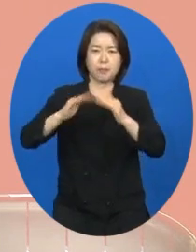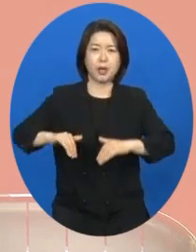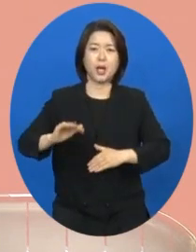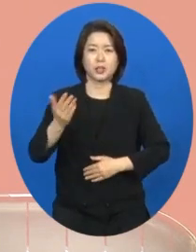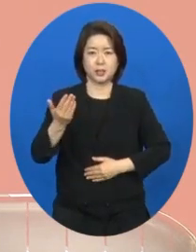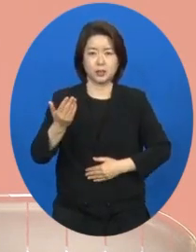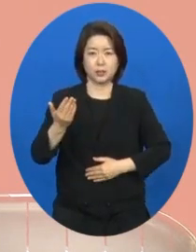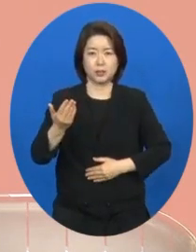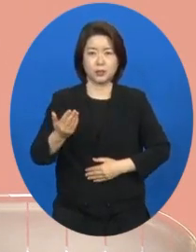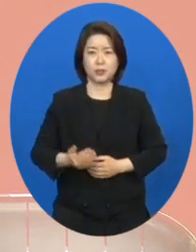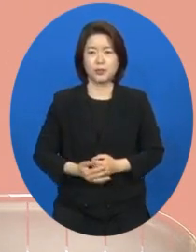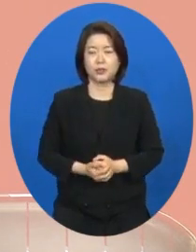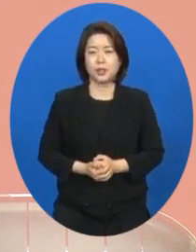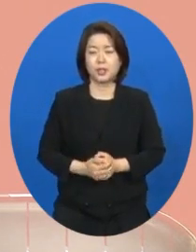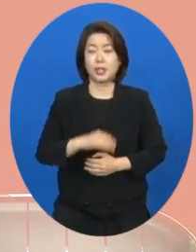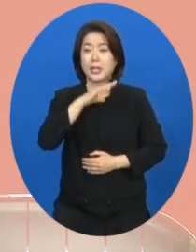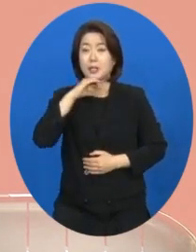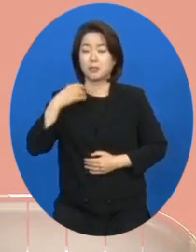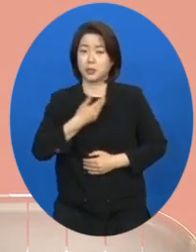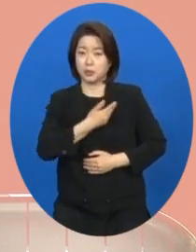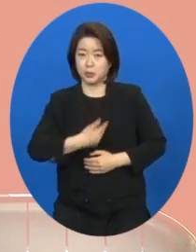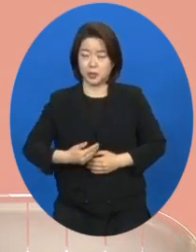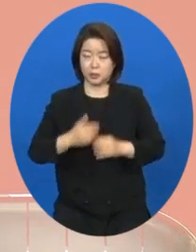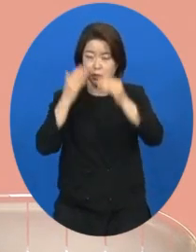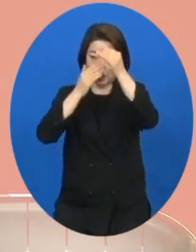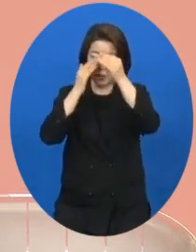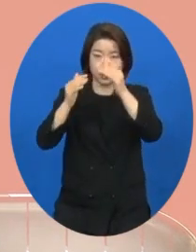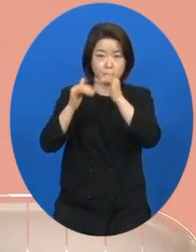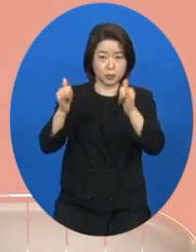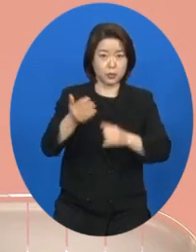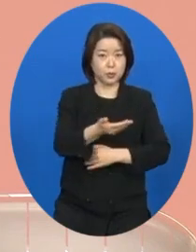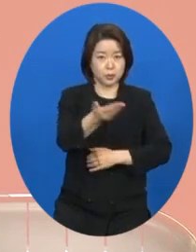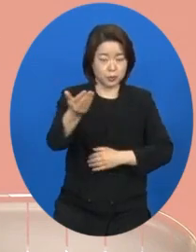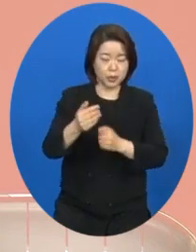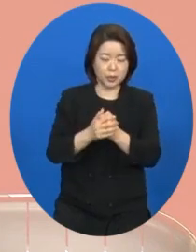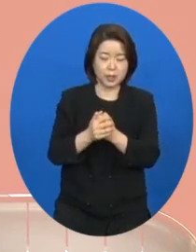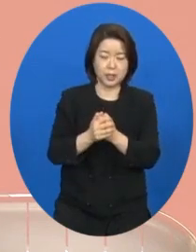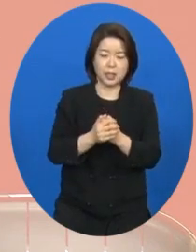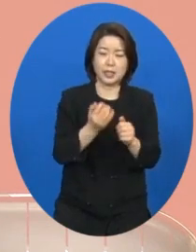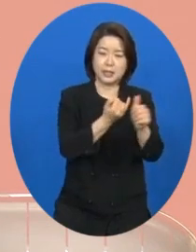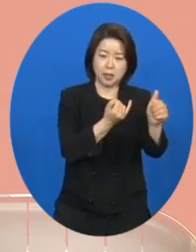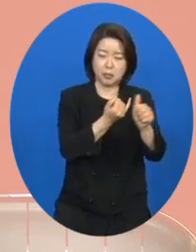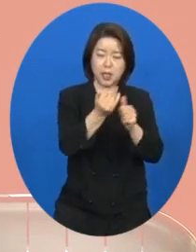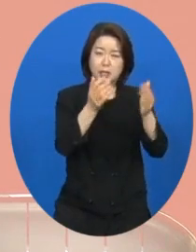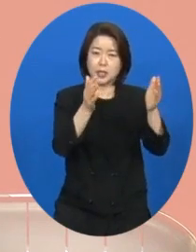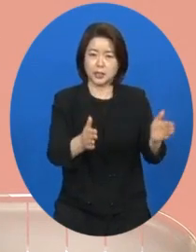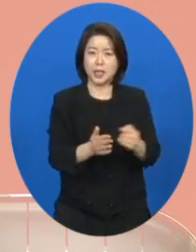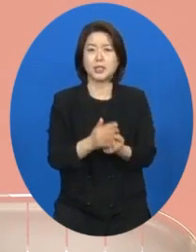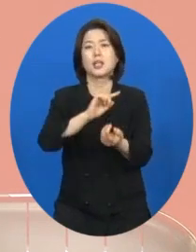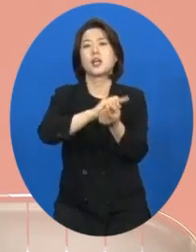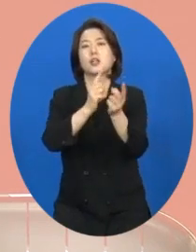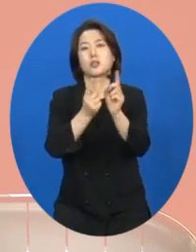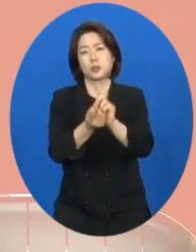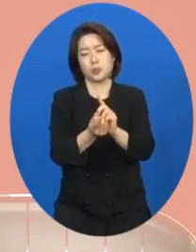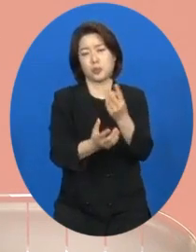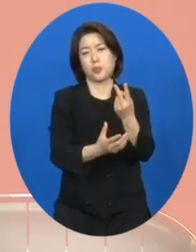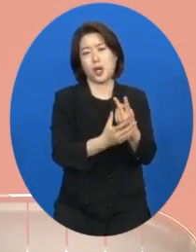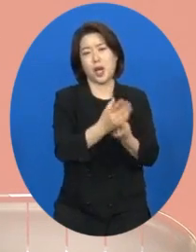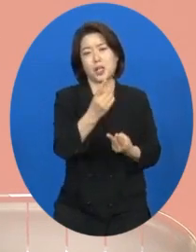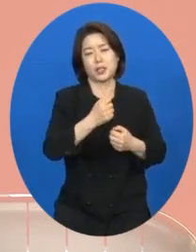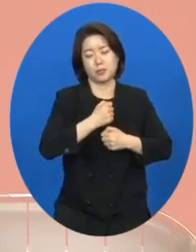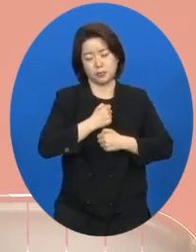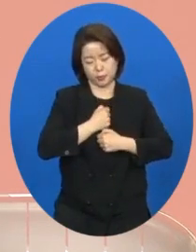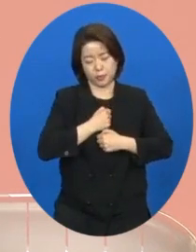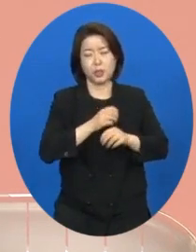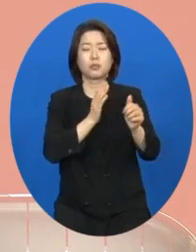베드로 사도가 성도들에게 그렇게 남편과 아내 사이에 서로 하나됨을 지키라고